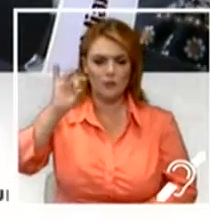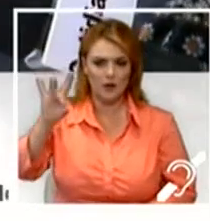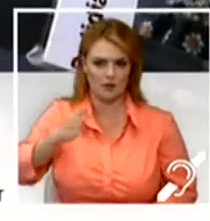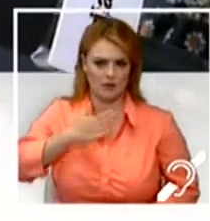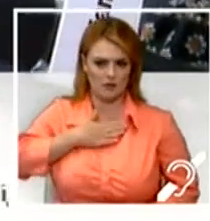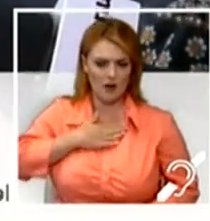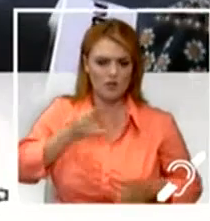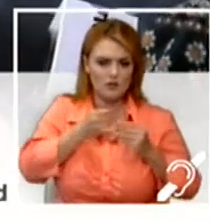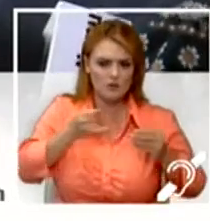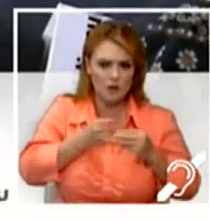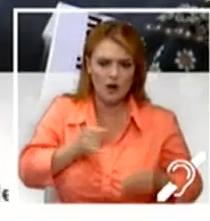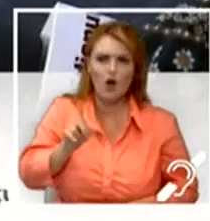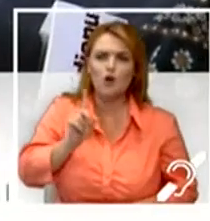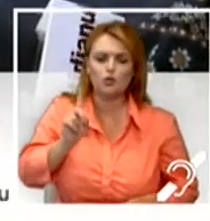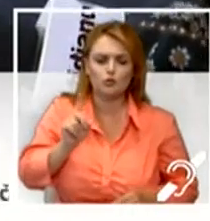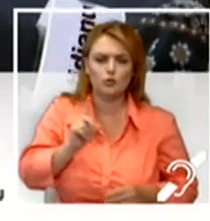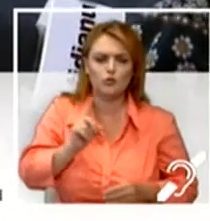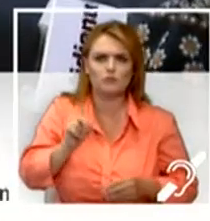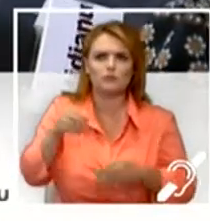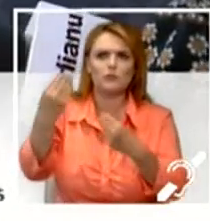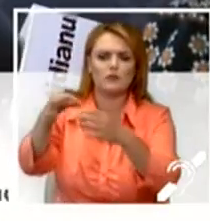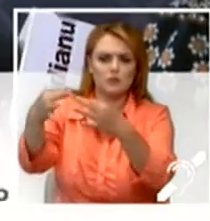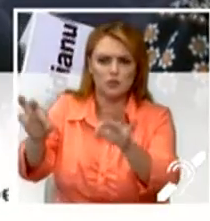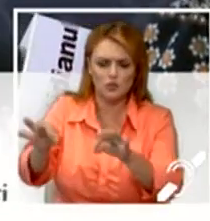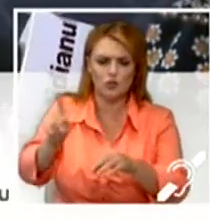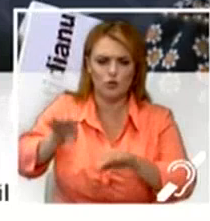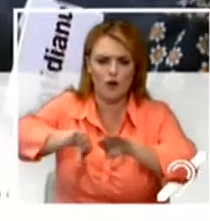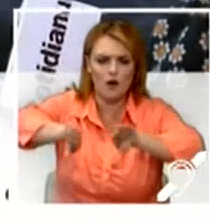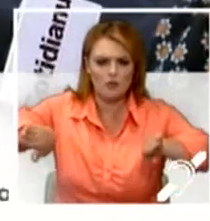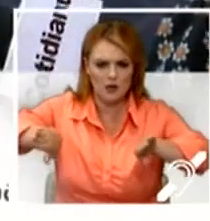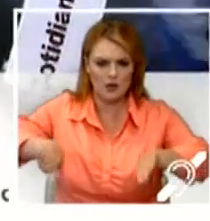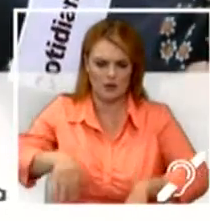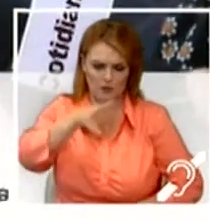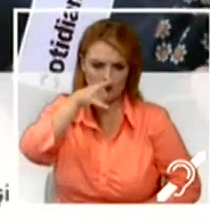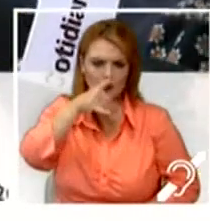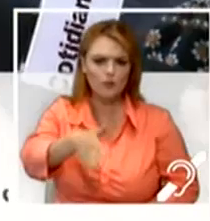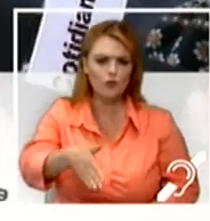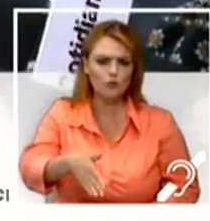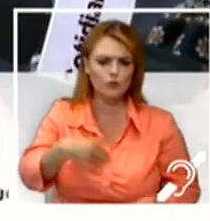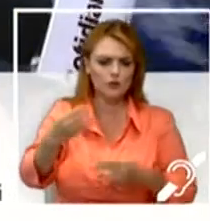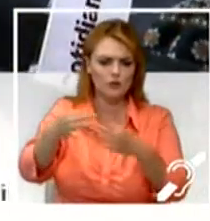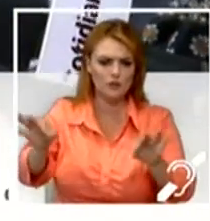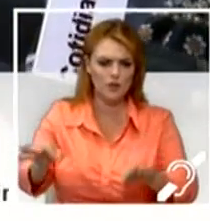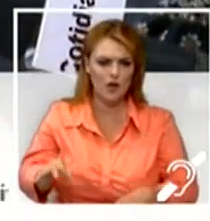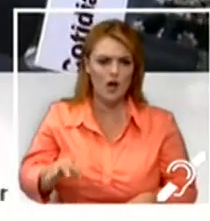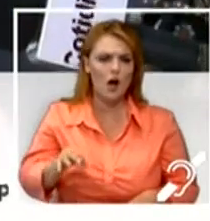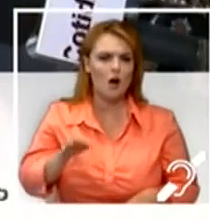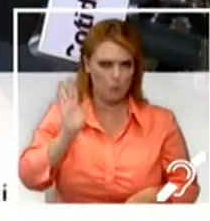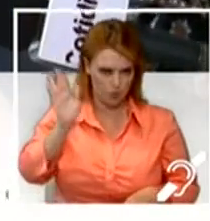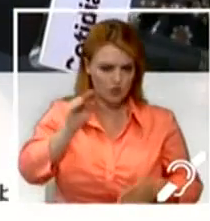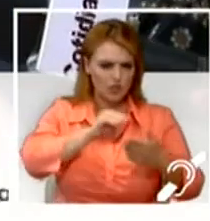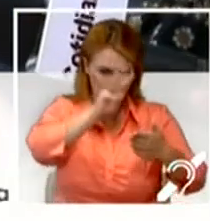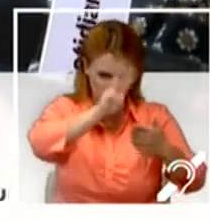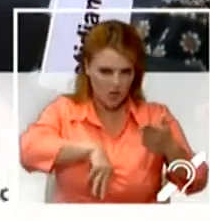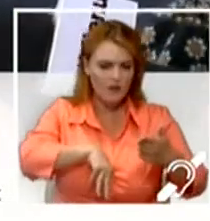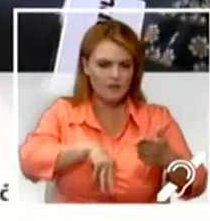reminiscență de asta, care miroase foarte urât prin declarații antistatale. Urmează sancțiuni pentru această declarație? Eu sunt